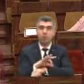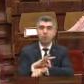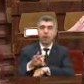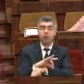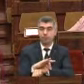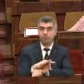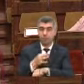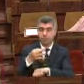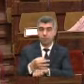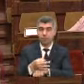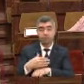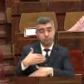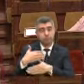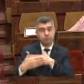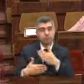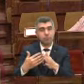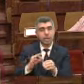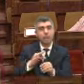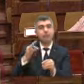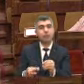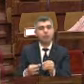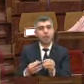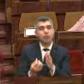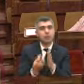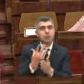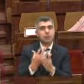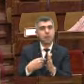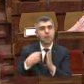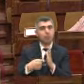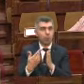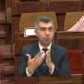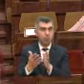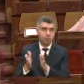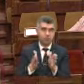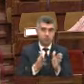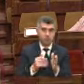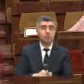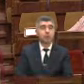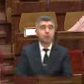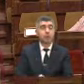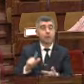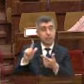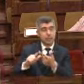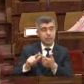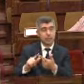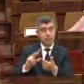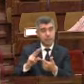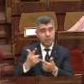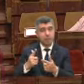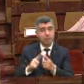هو ضروري، هو اللي غادي يعطي النتيجه لهذا المشروع. ضروره توفير ايضا وسائل